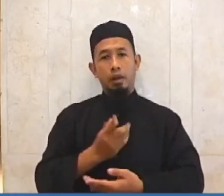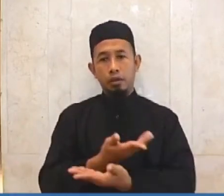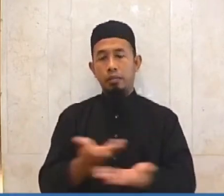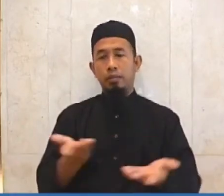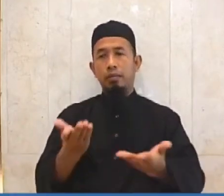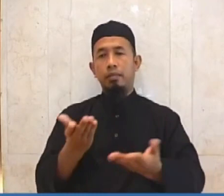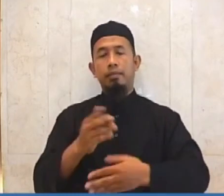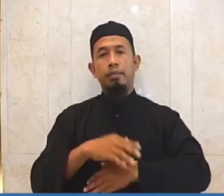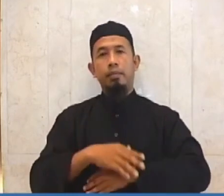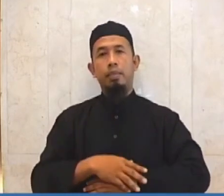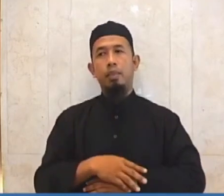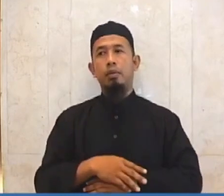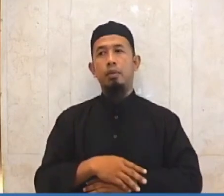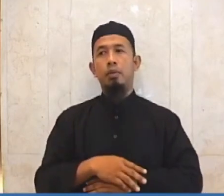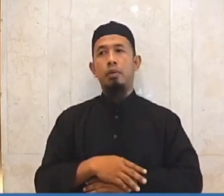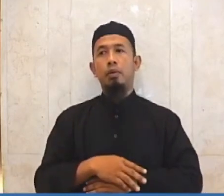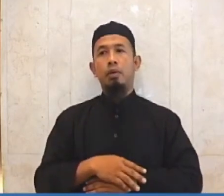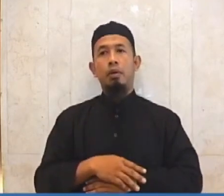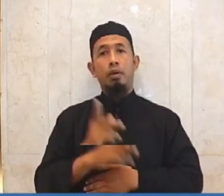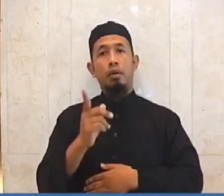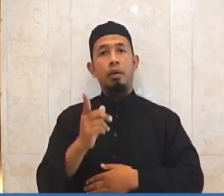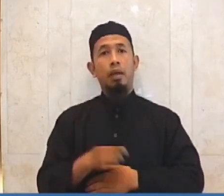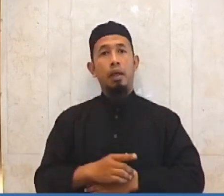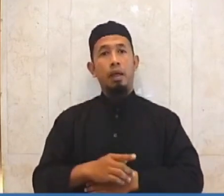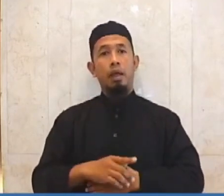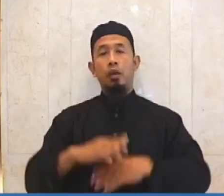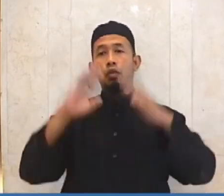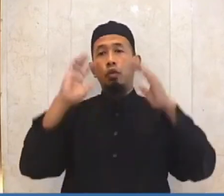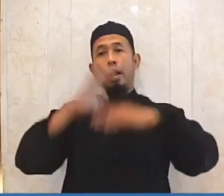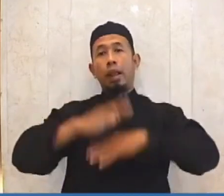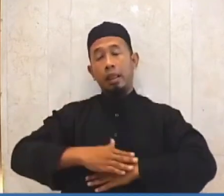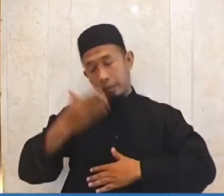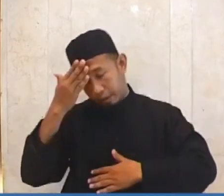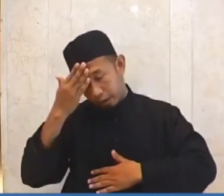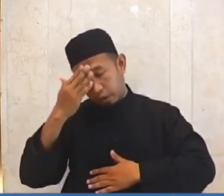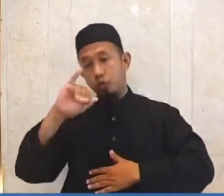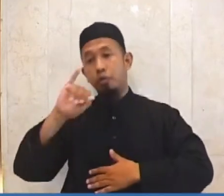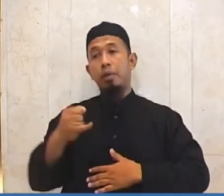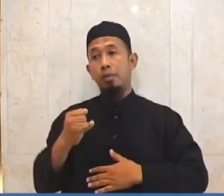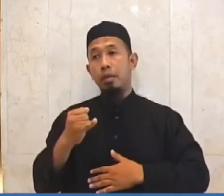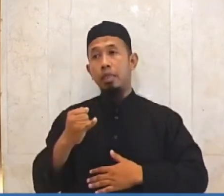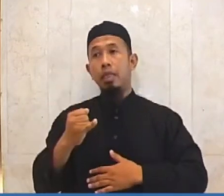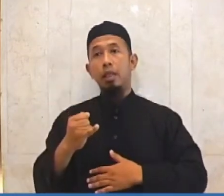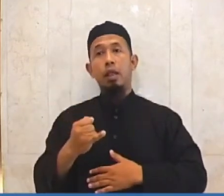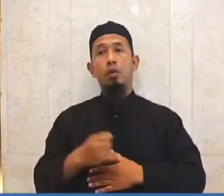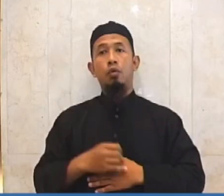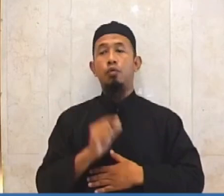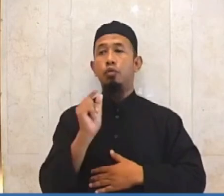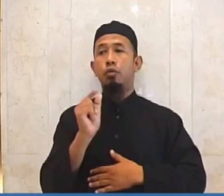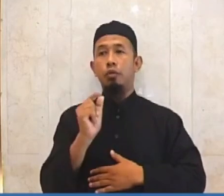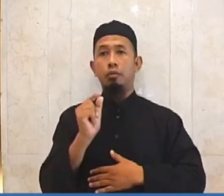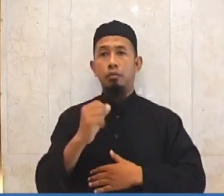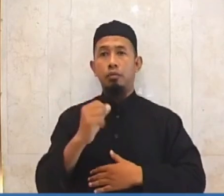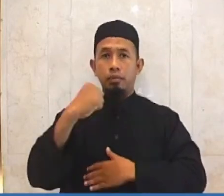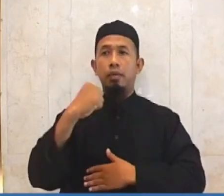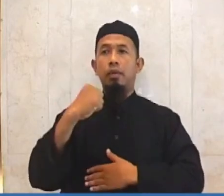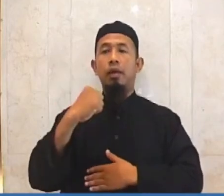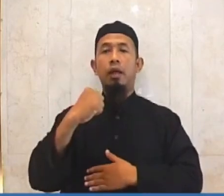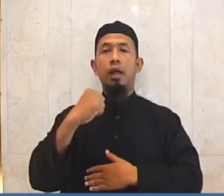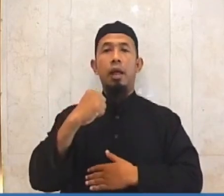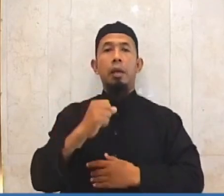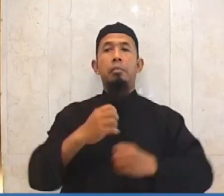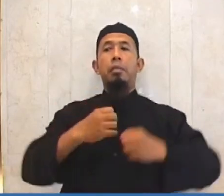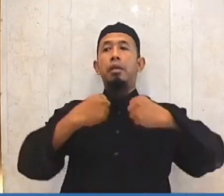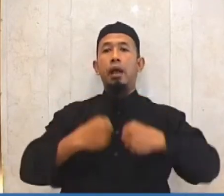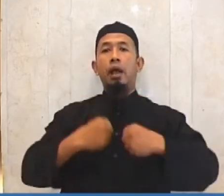Allah di saat kita beribadah Jumat ini marilah kita bertekad untuk terus memelihara dan